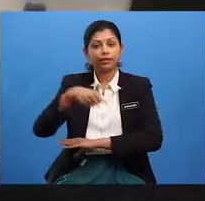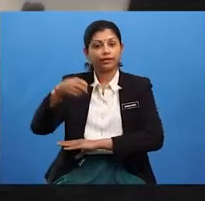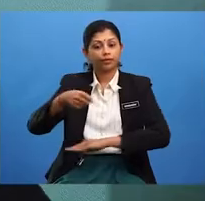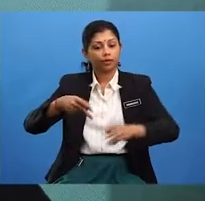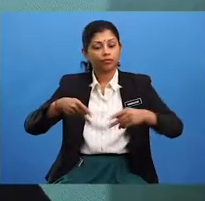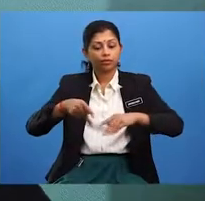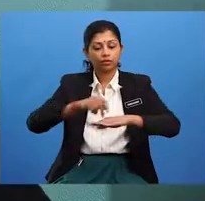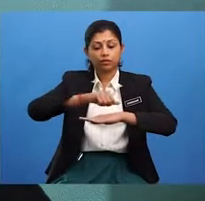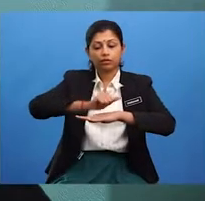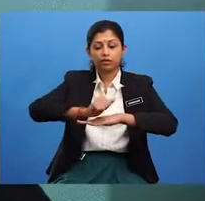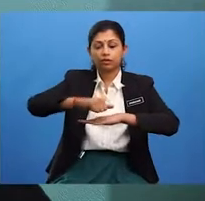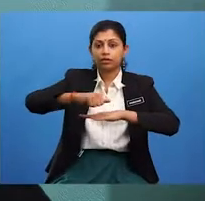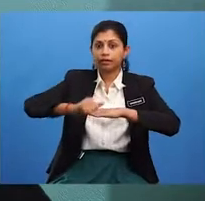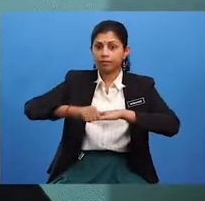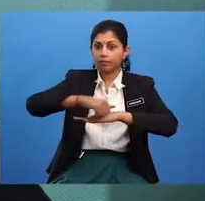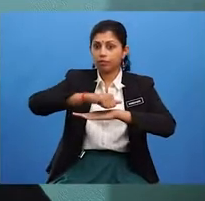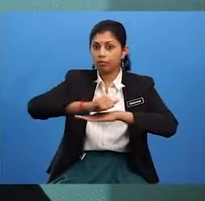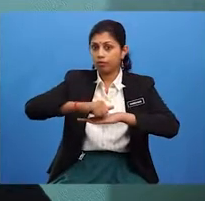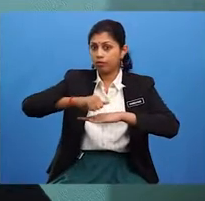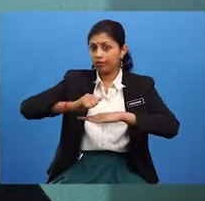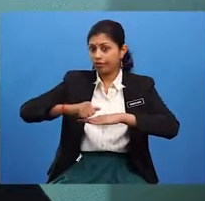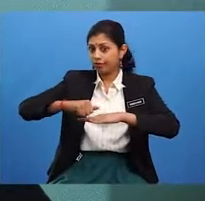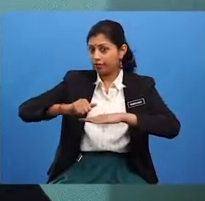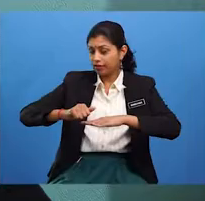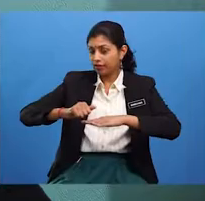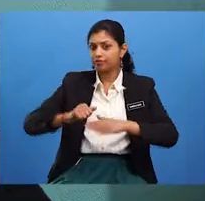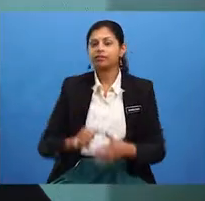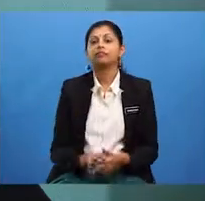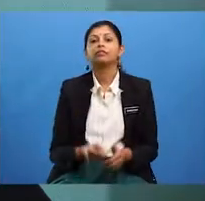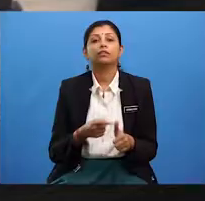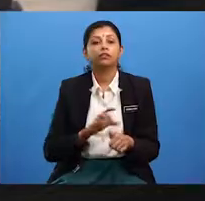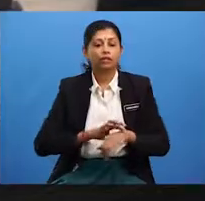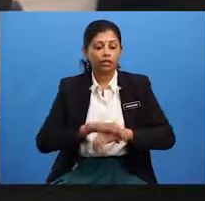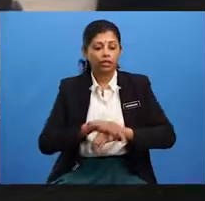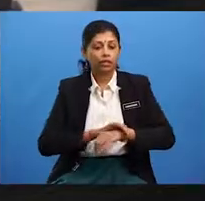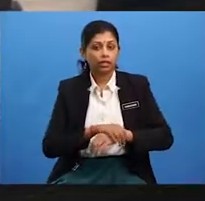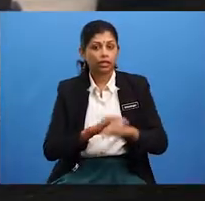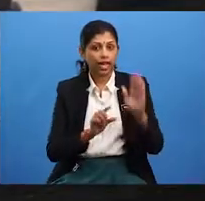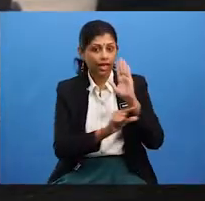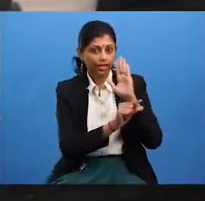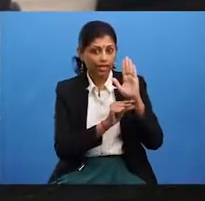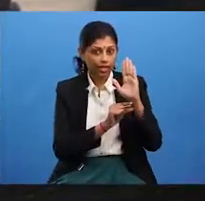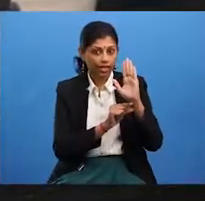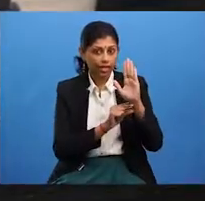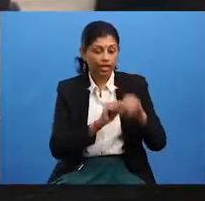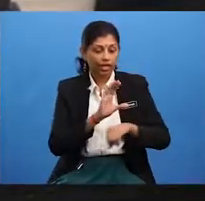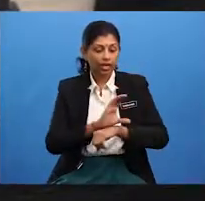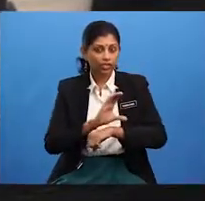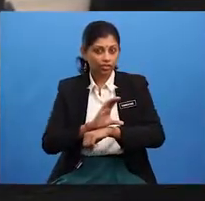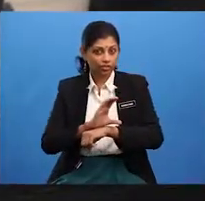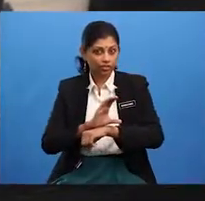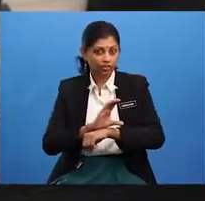plastik terapung di atas permukaan air. Manakala gelang getah, sisip